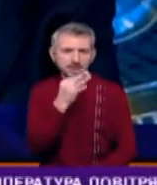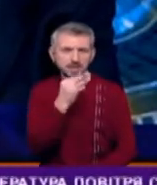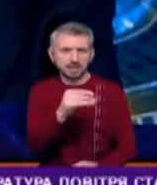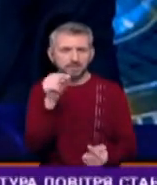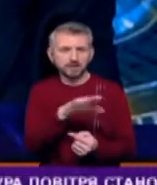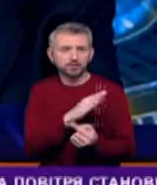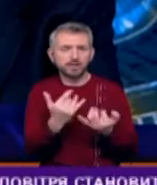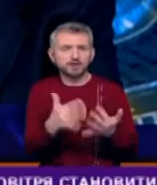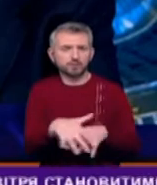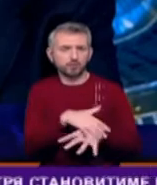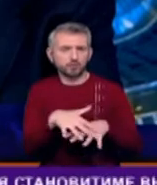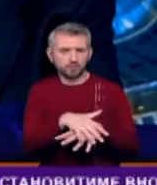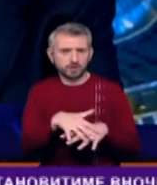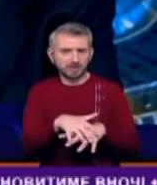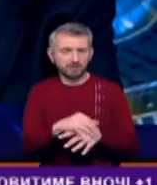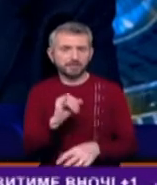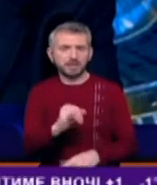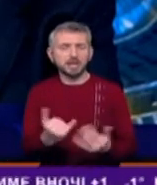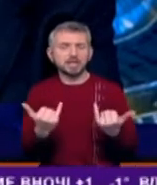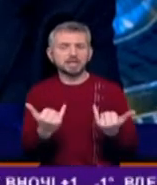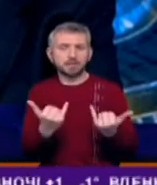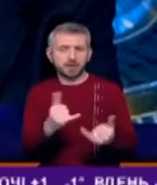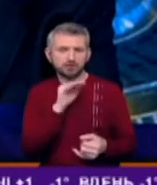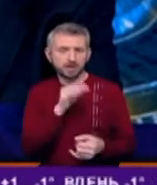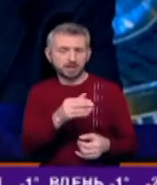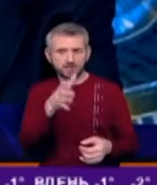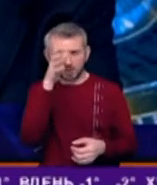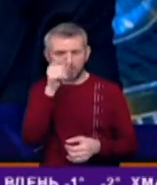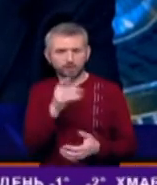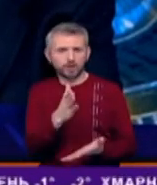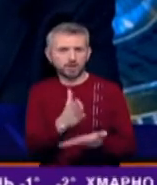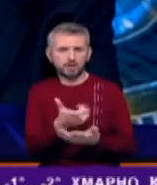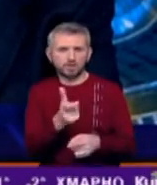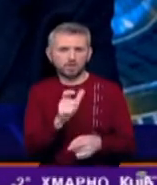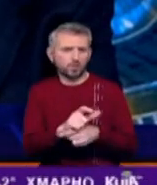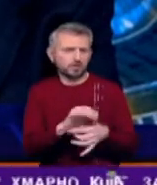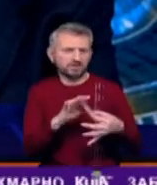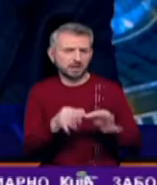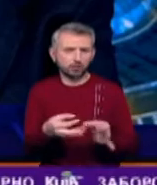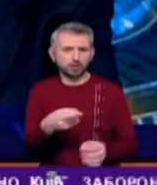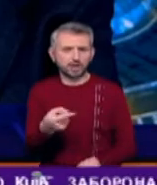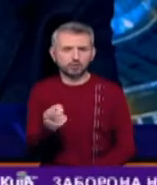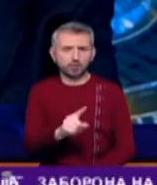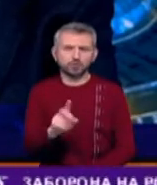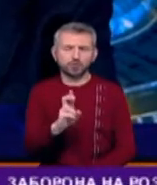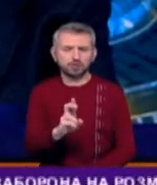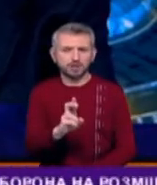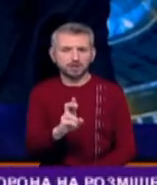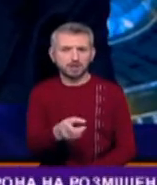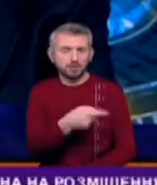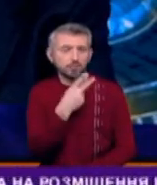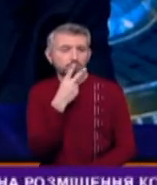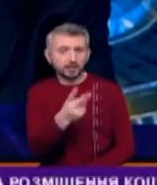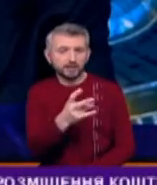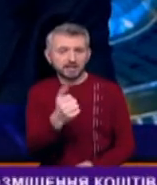запитам суспільства. Якраз теперішня Академія наук, вона є досить заскладною для того, щоб ми подивіться